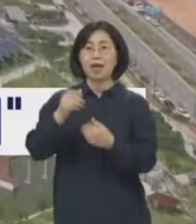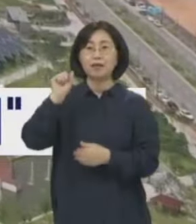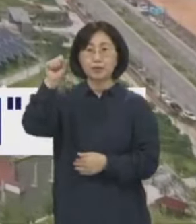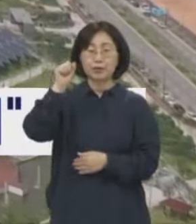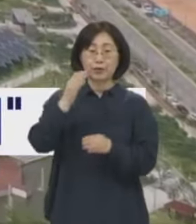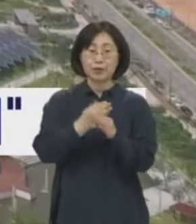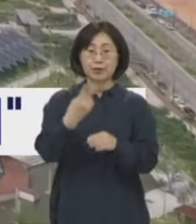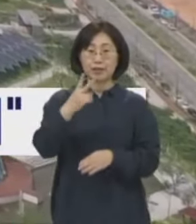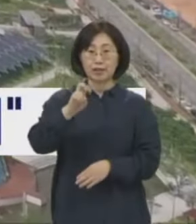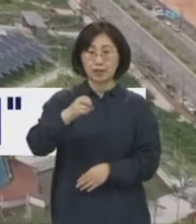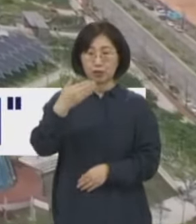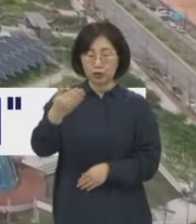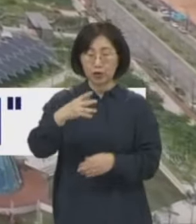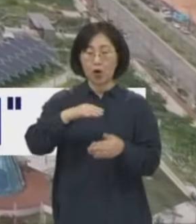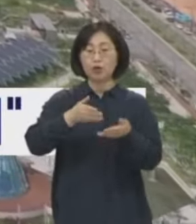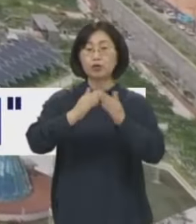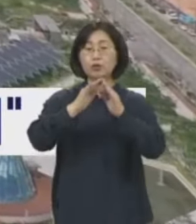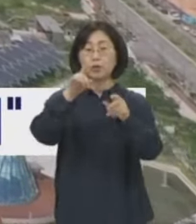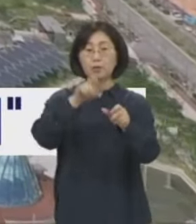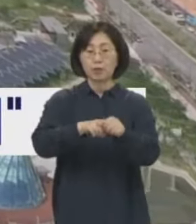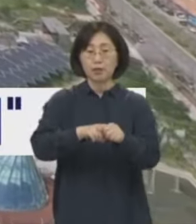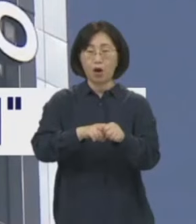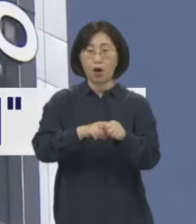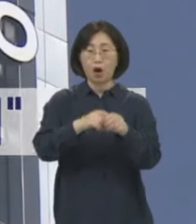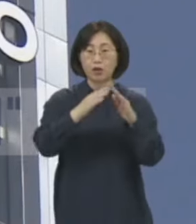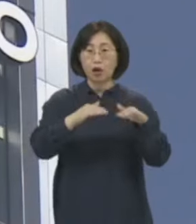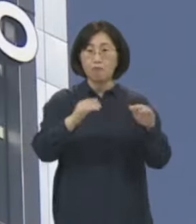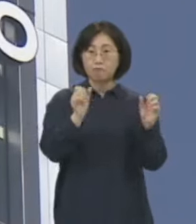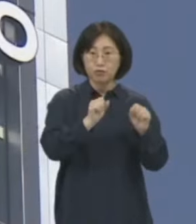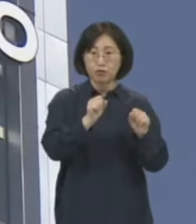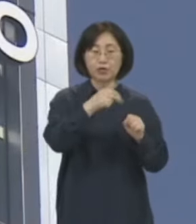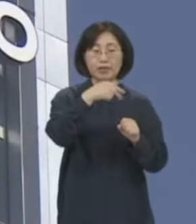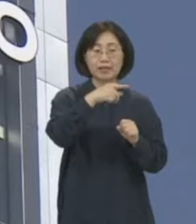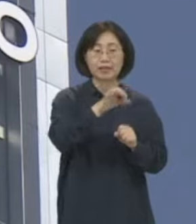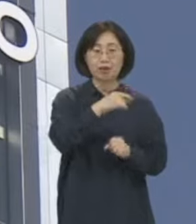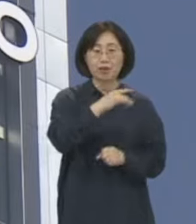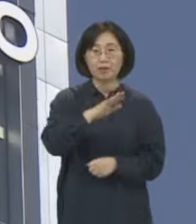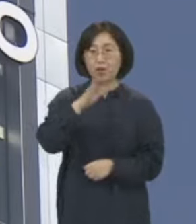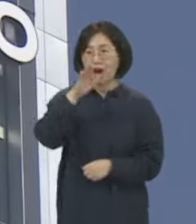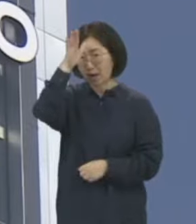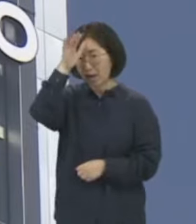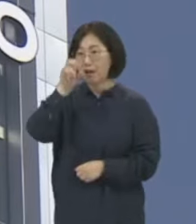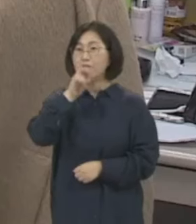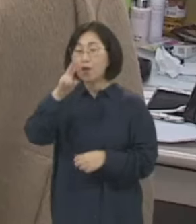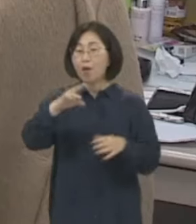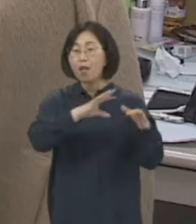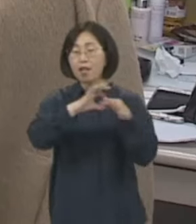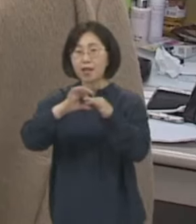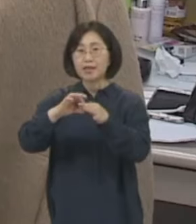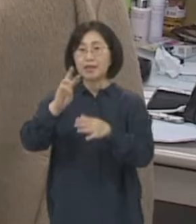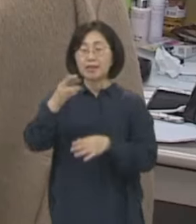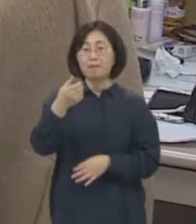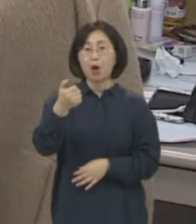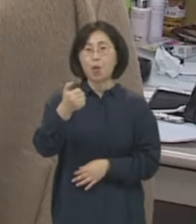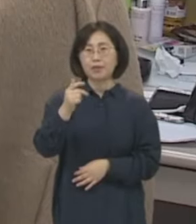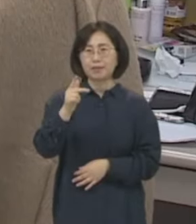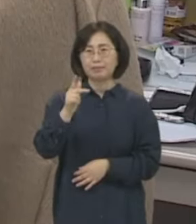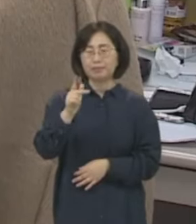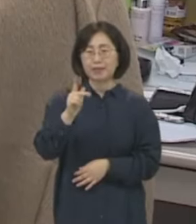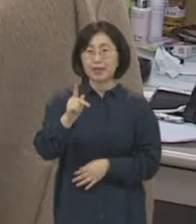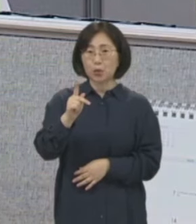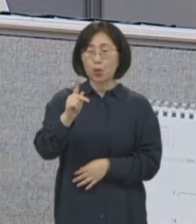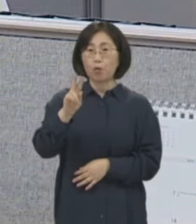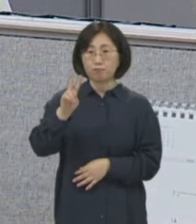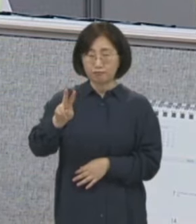2029년 12월 준공 목표로 전북 정읍시와 충남 계룡시를 잇는 345kv 고압 송전